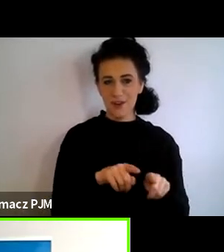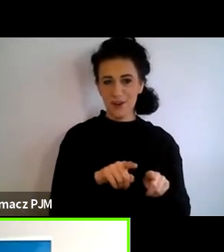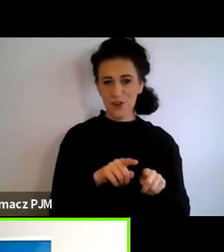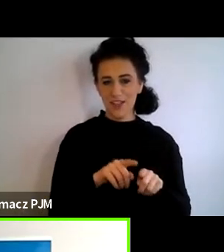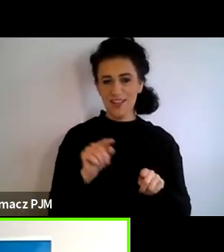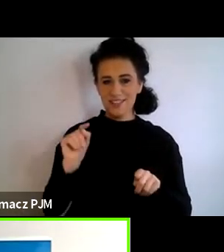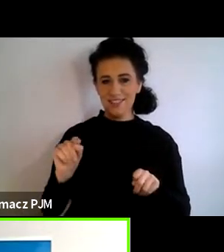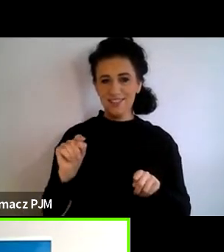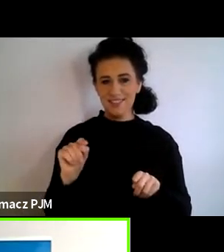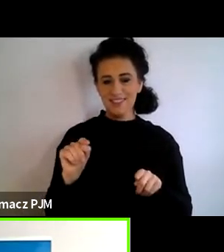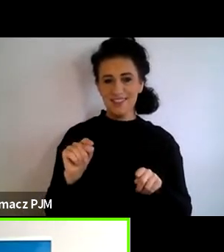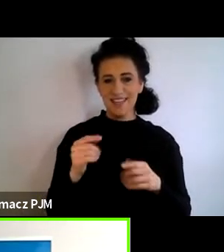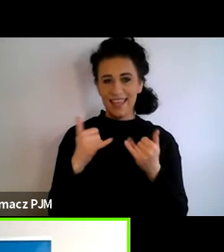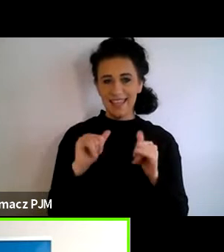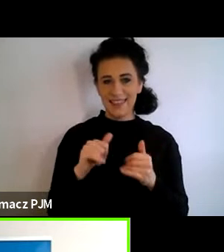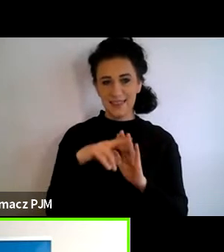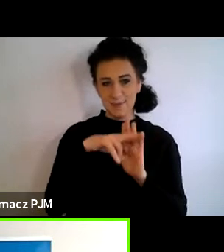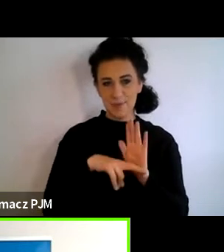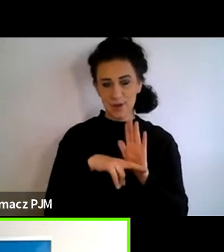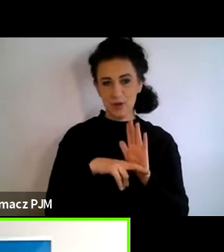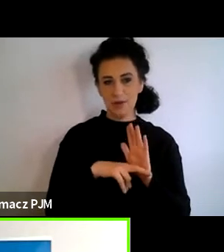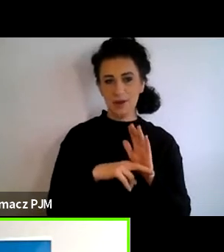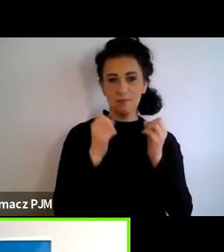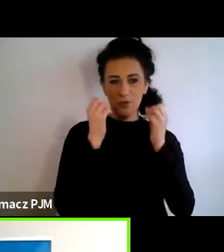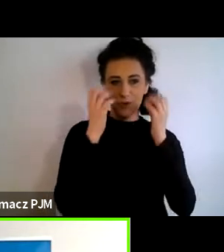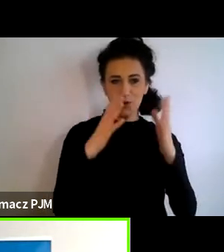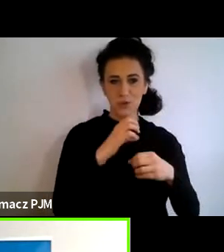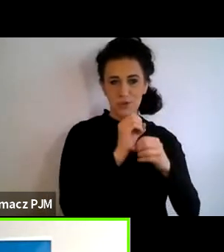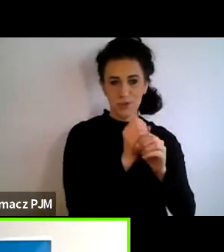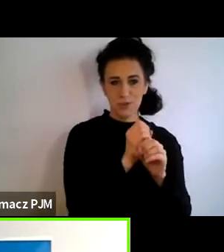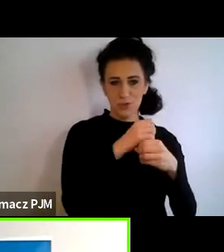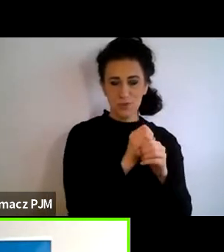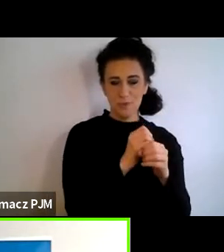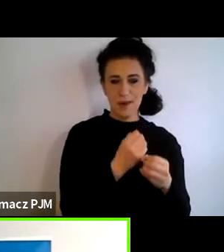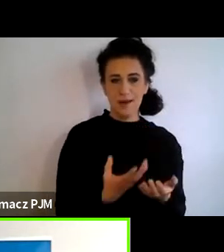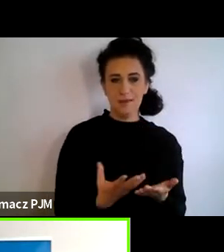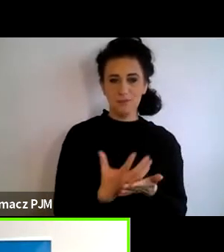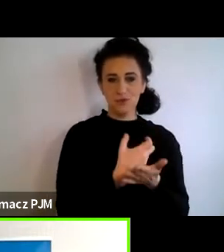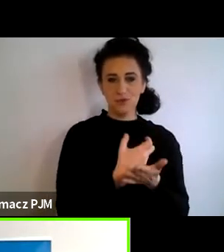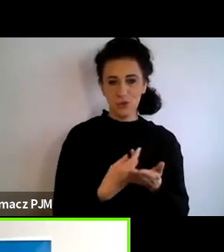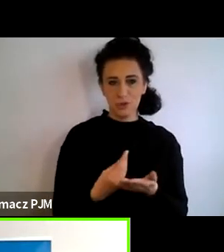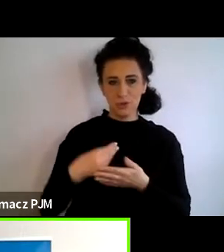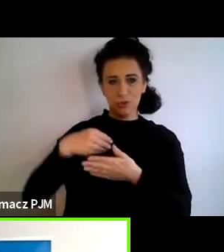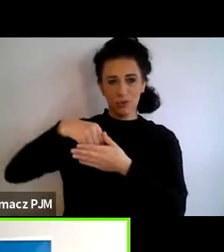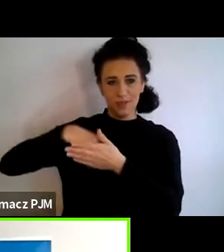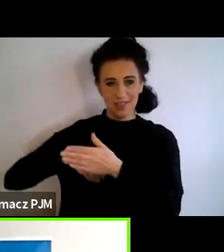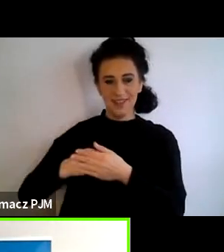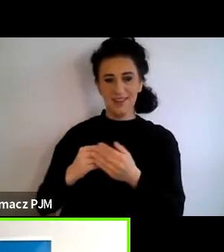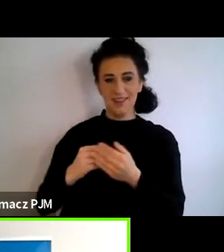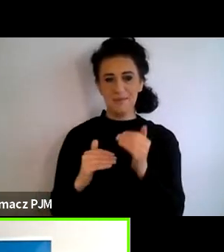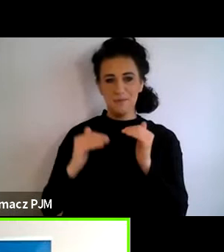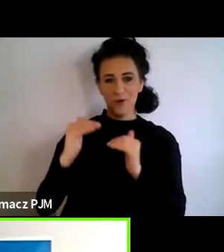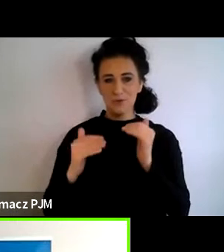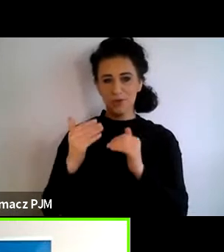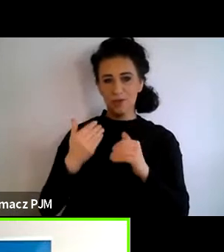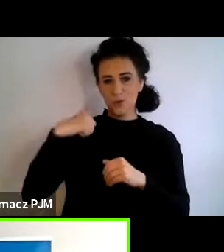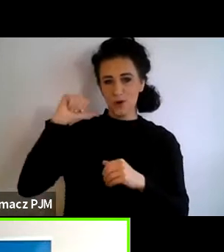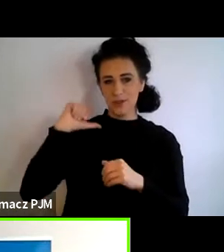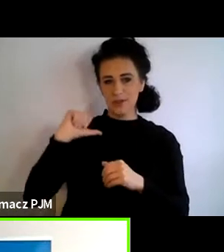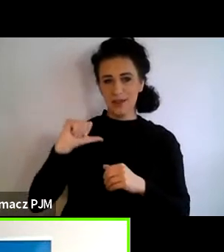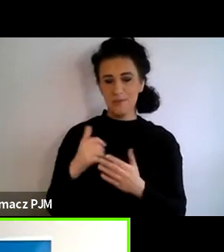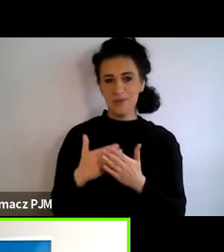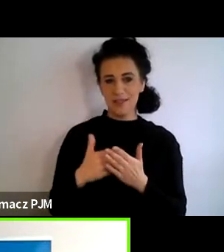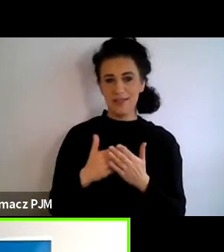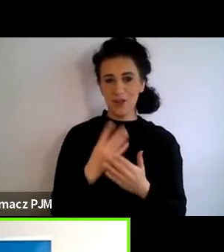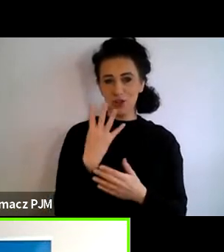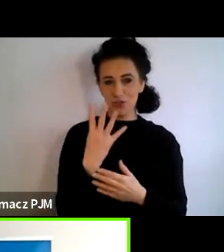tym wyszli, patrząc na proporcjonalny przychód względem poprzedniego roku. Więc mamy już czwartego